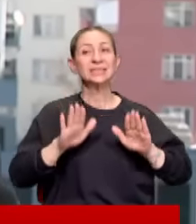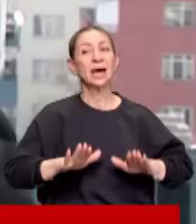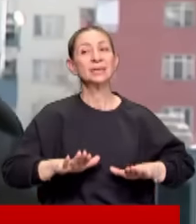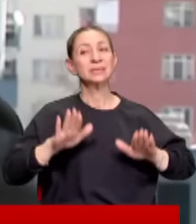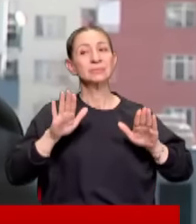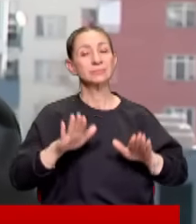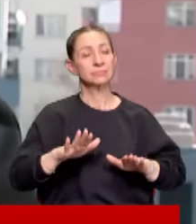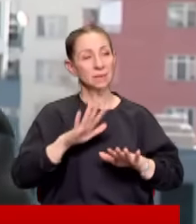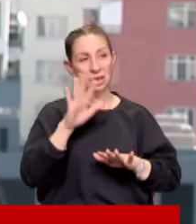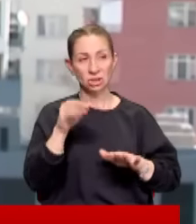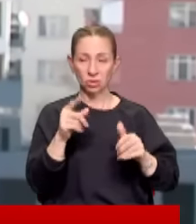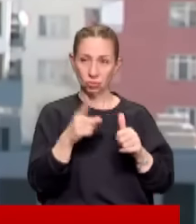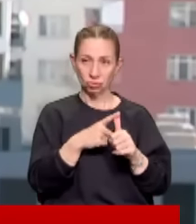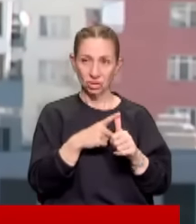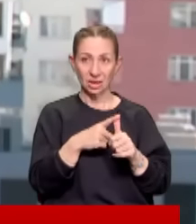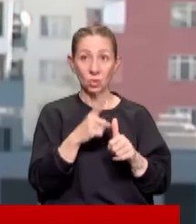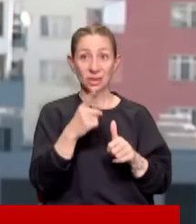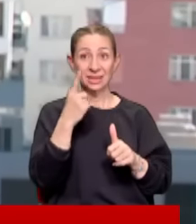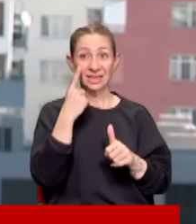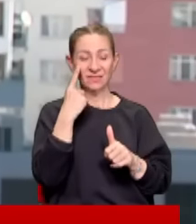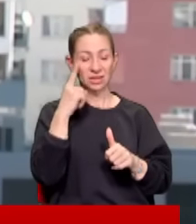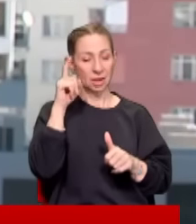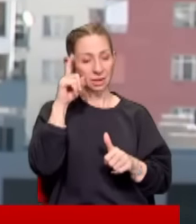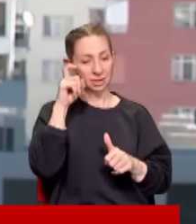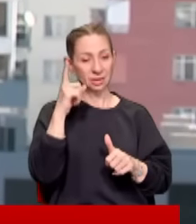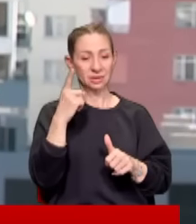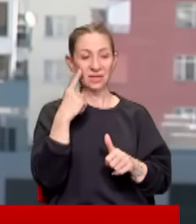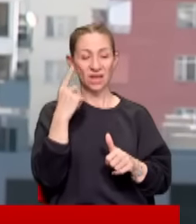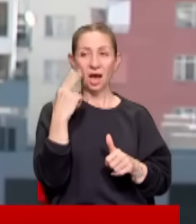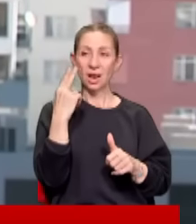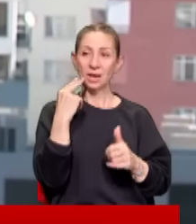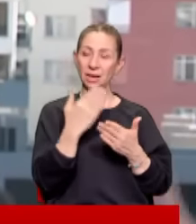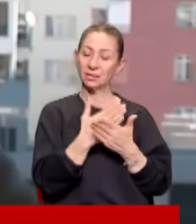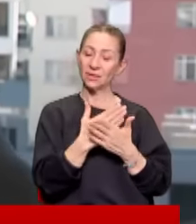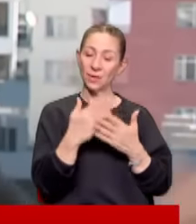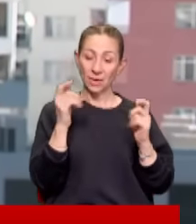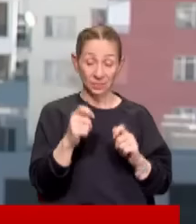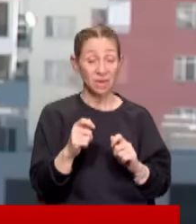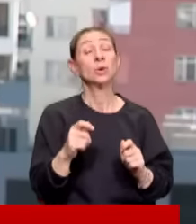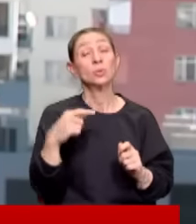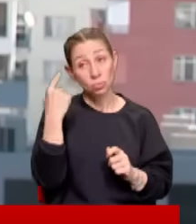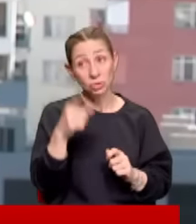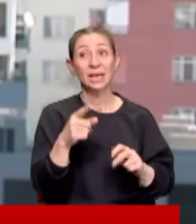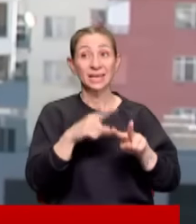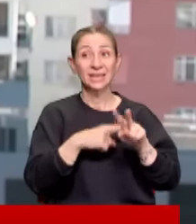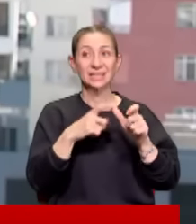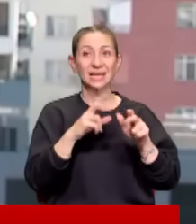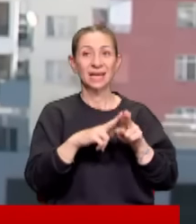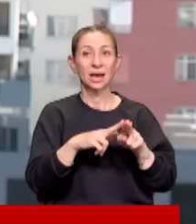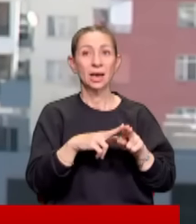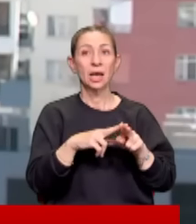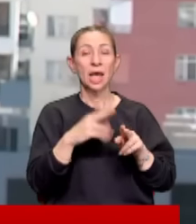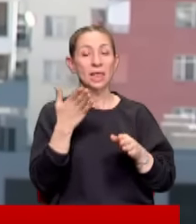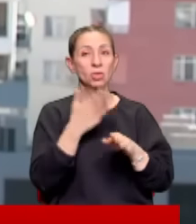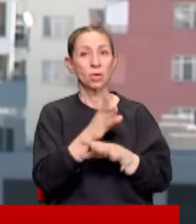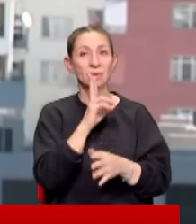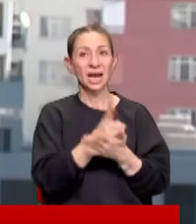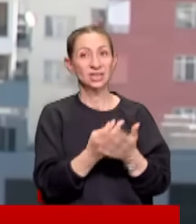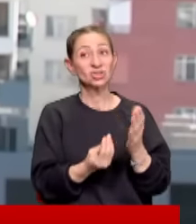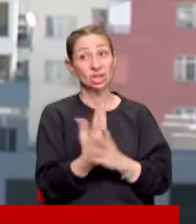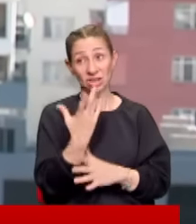şekilde götürdü her şeyden önce. O devlet aklıyla ve devlet ahlakıyla götürdü. Dolayısıyla Yüksek Seçim Kurulu'ndan ben en doğru